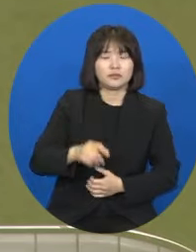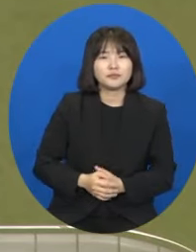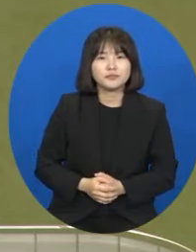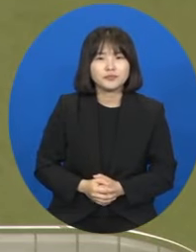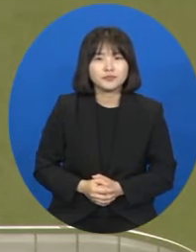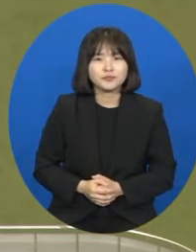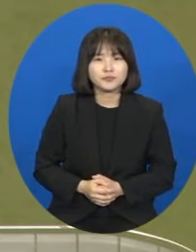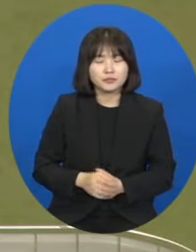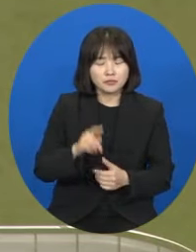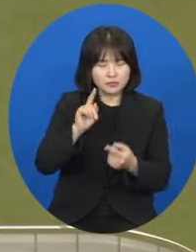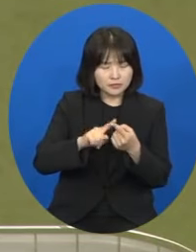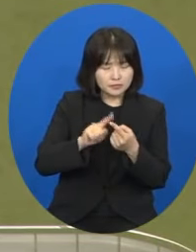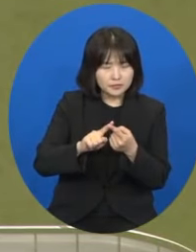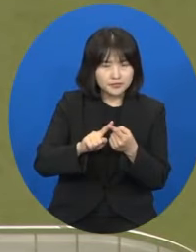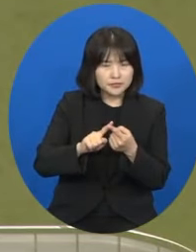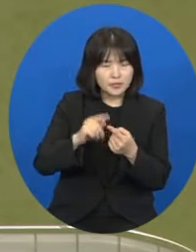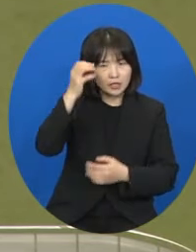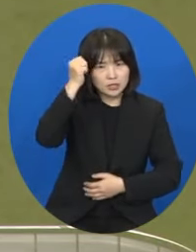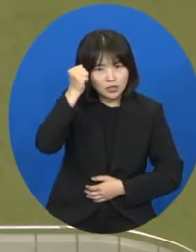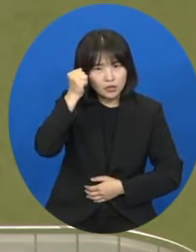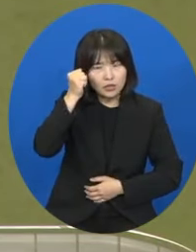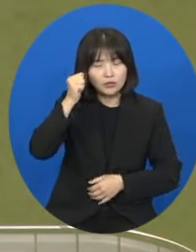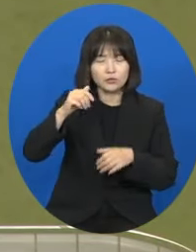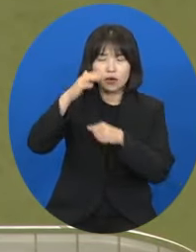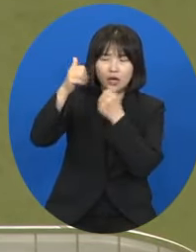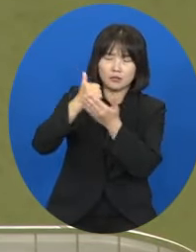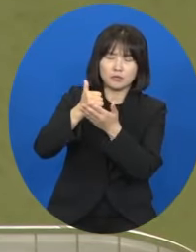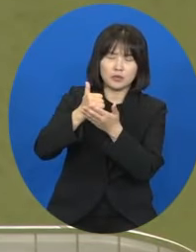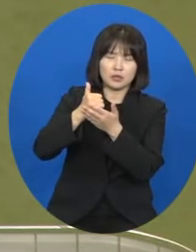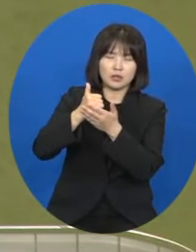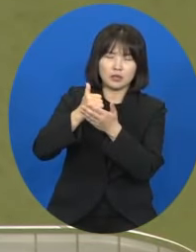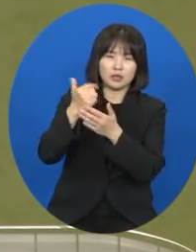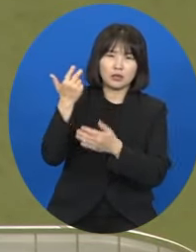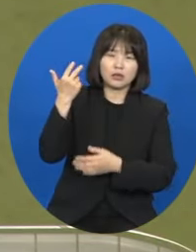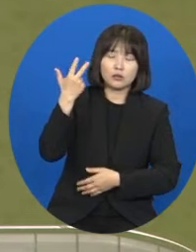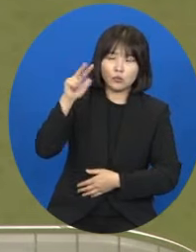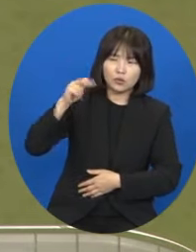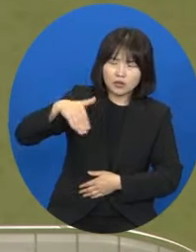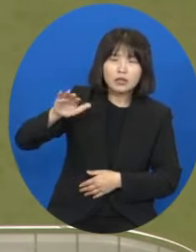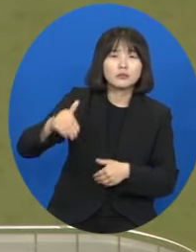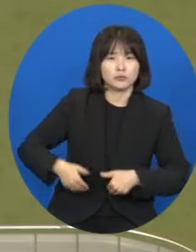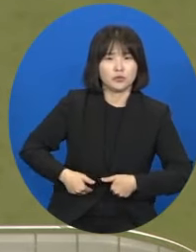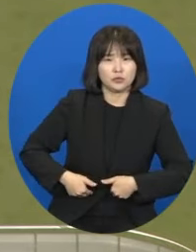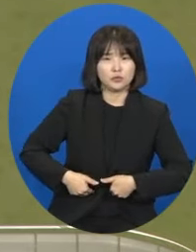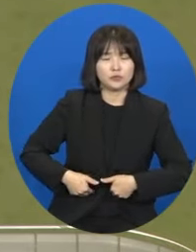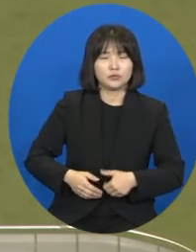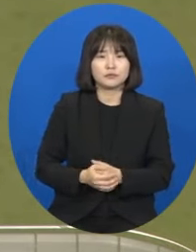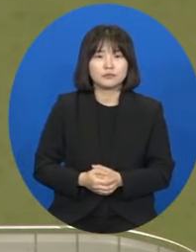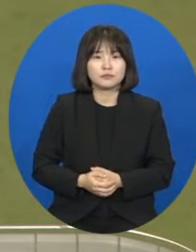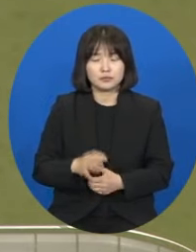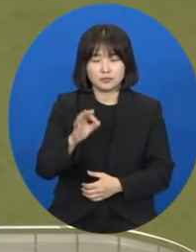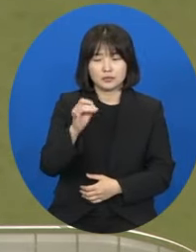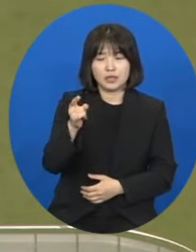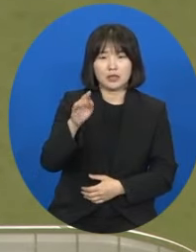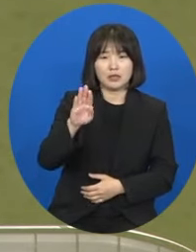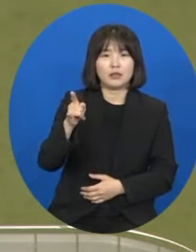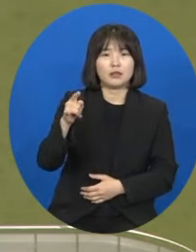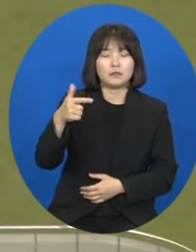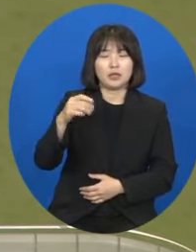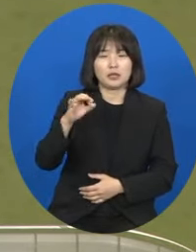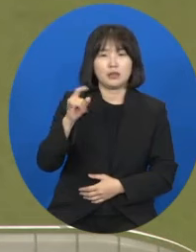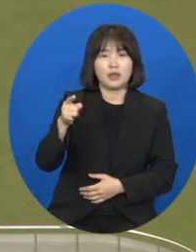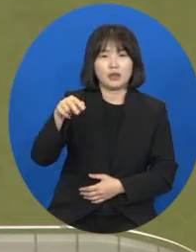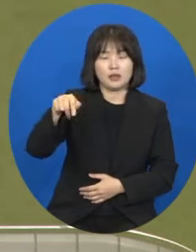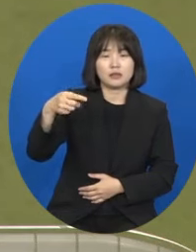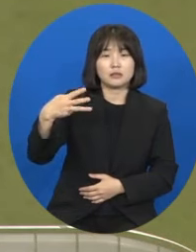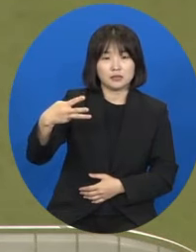그것을 기억하고 온전히 하나님께 돌아가야 된다라고 말씀을 하는 거죠. 여러분 에벤 에셀이라고 했을 때 이